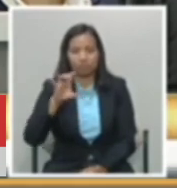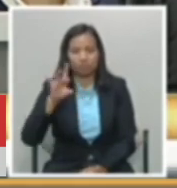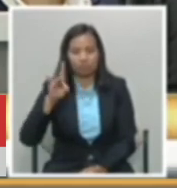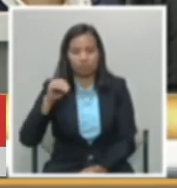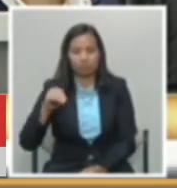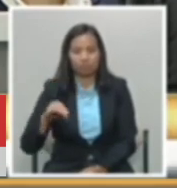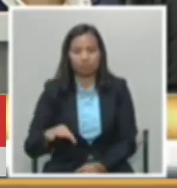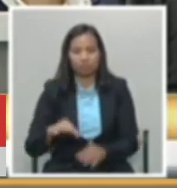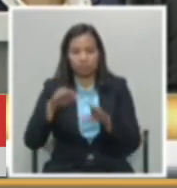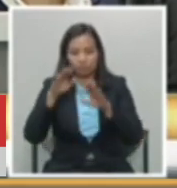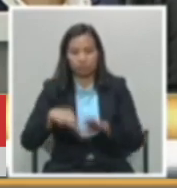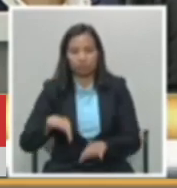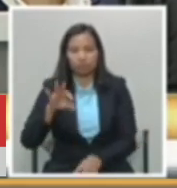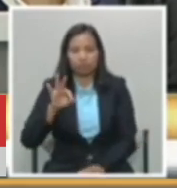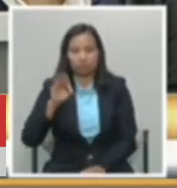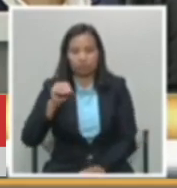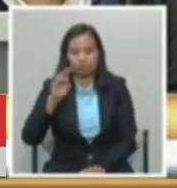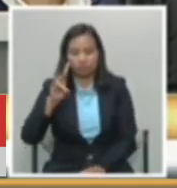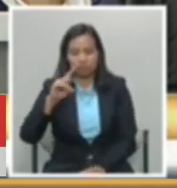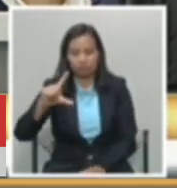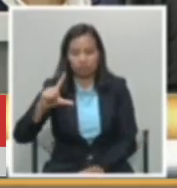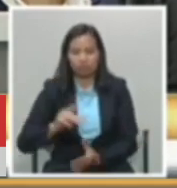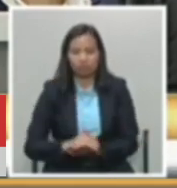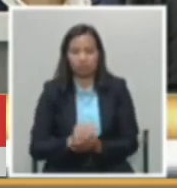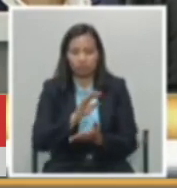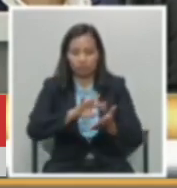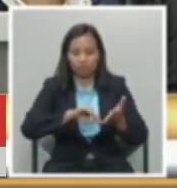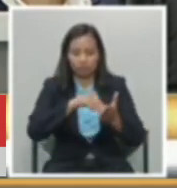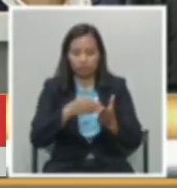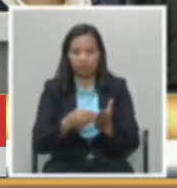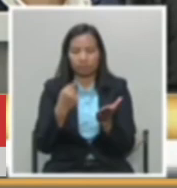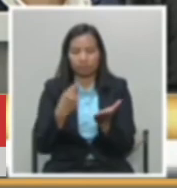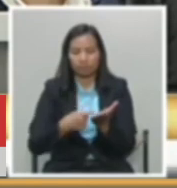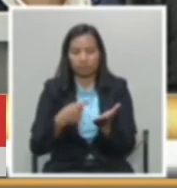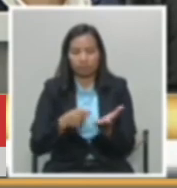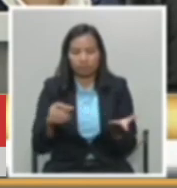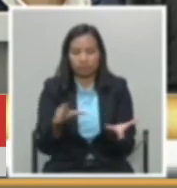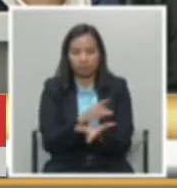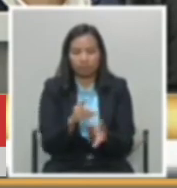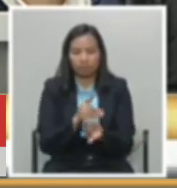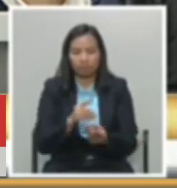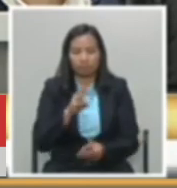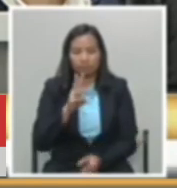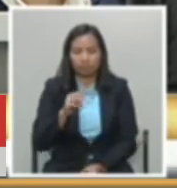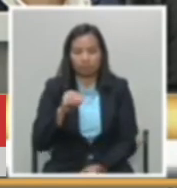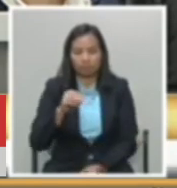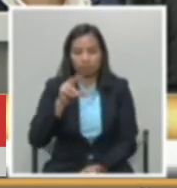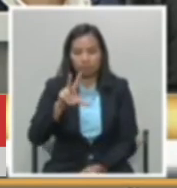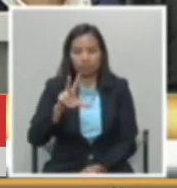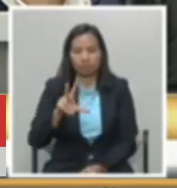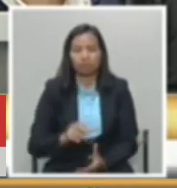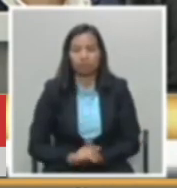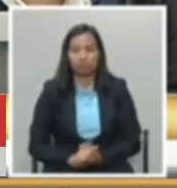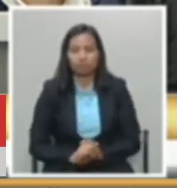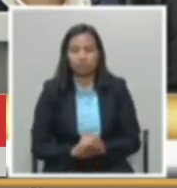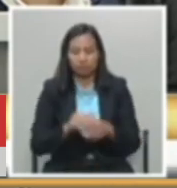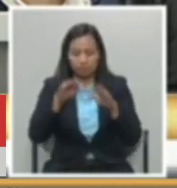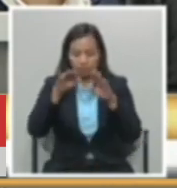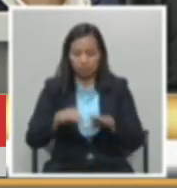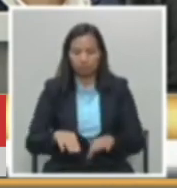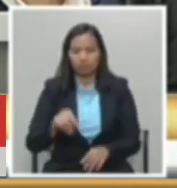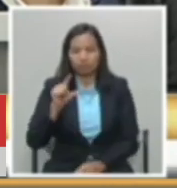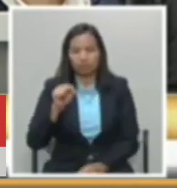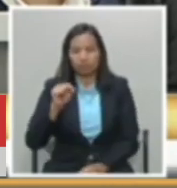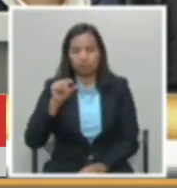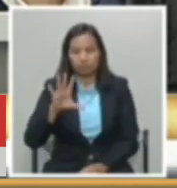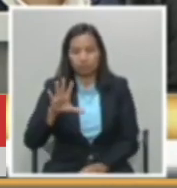ง97ล้านบาทค่ะแผนยุทธศาสตร์สร้างหลักประกันทางสังคม63ล้านบาทเศษลดลงเหลือ